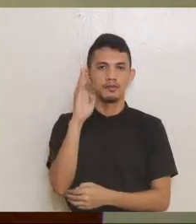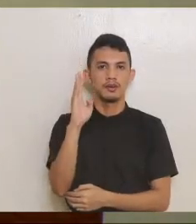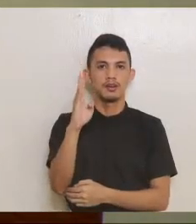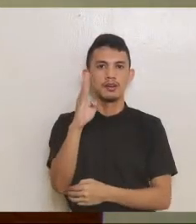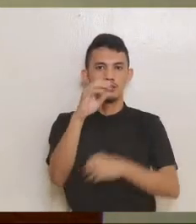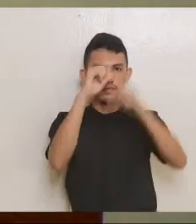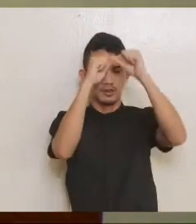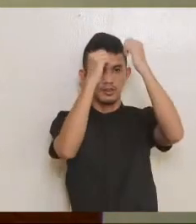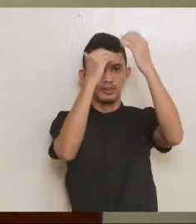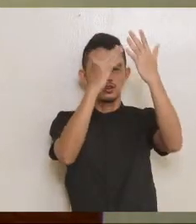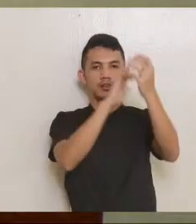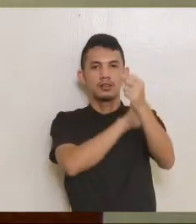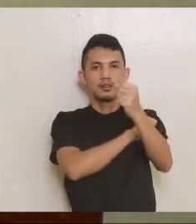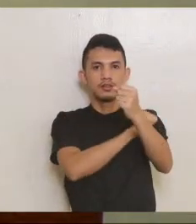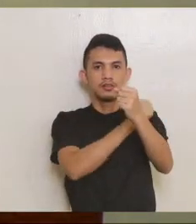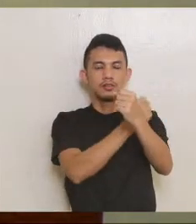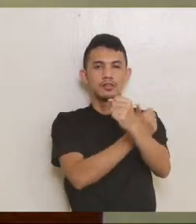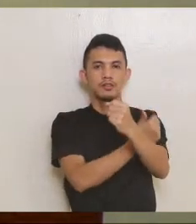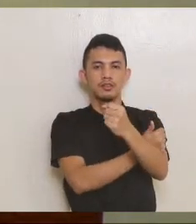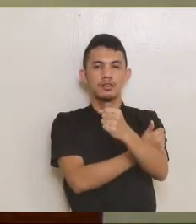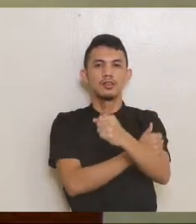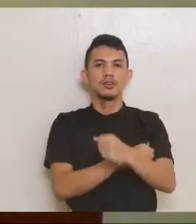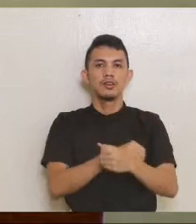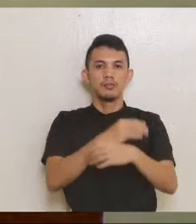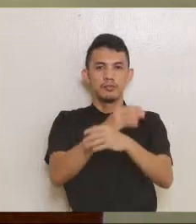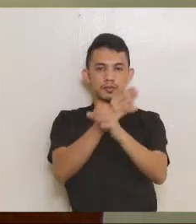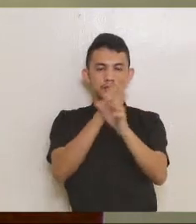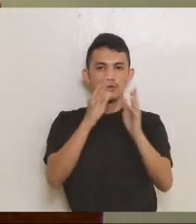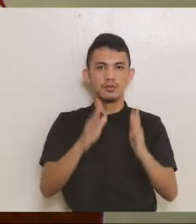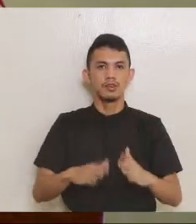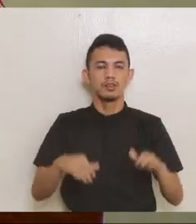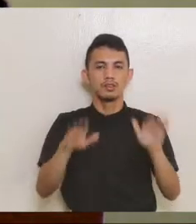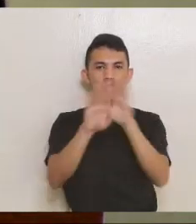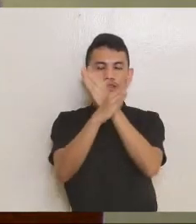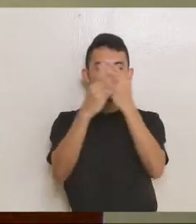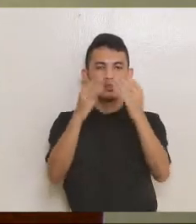mahan, makagagahom sa tanan.